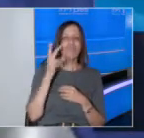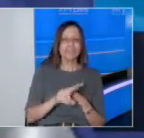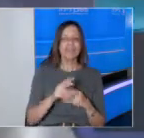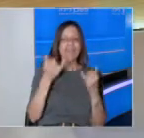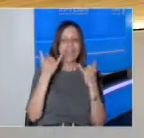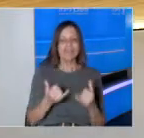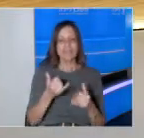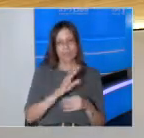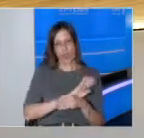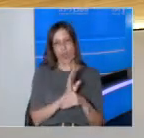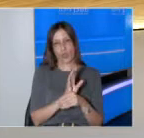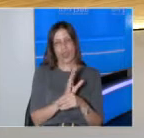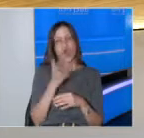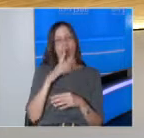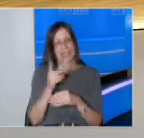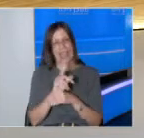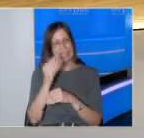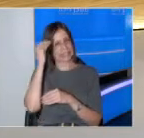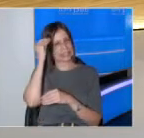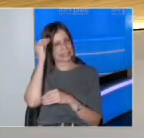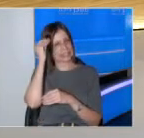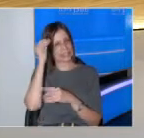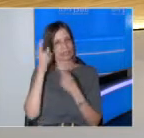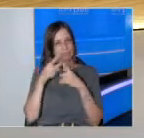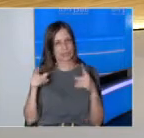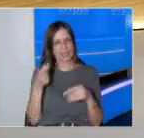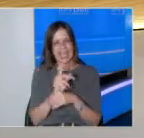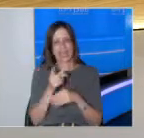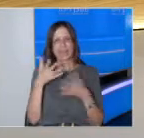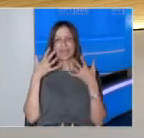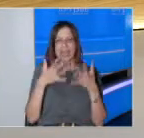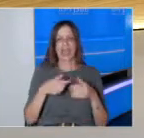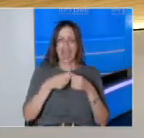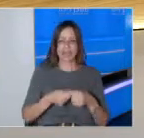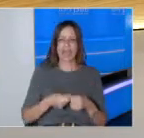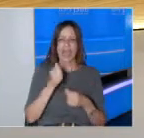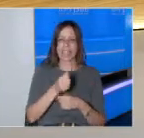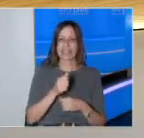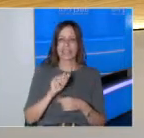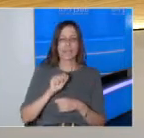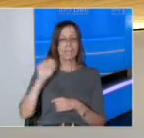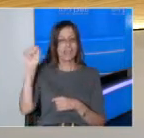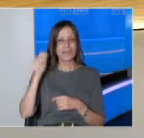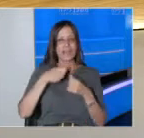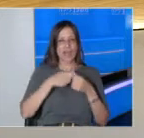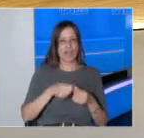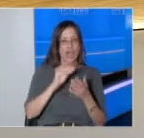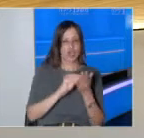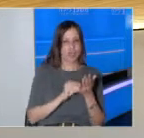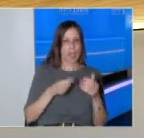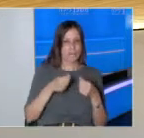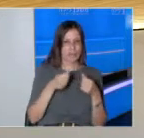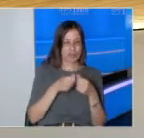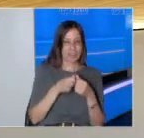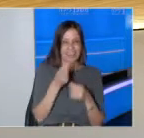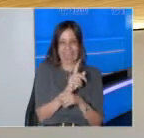מהקורונה. עוד רגע זכור במיוחד, בין שלל הרגעים בהם תקף חבר הכנסת איתמר בן גביר את חברי הרשימה המשותפת, הוא הרגע בו בן